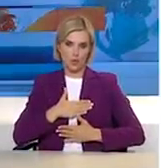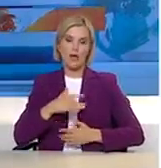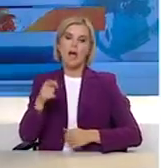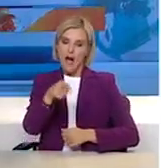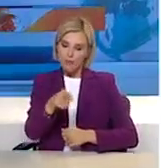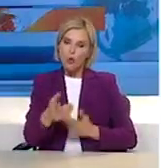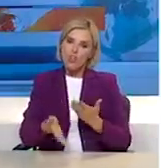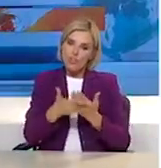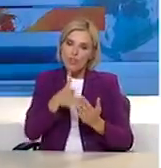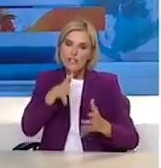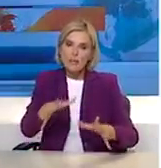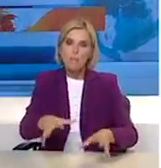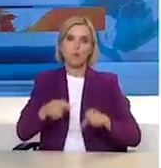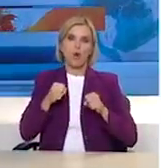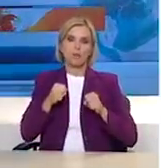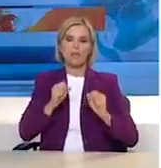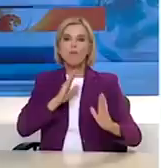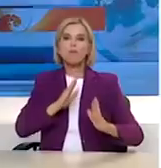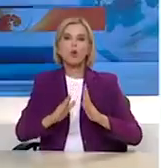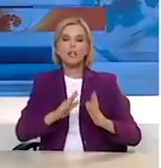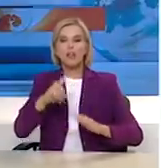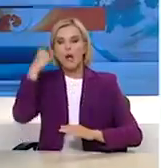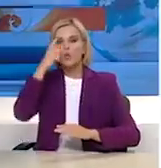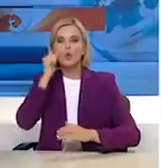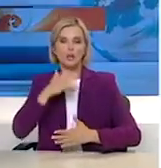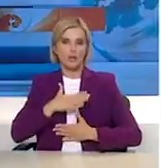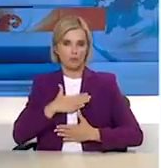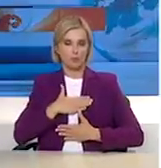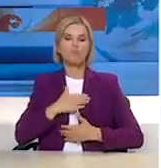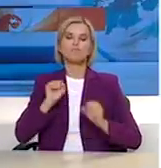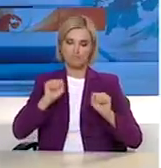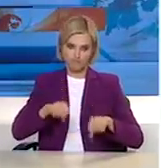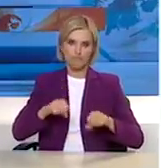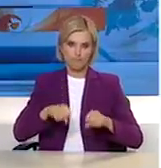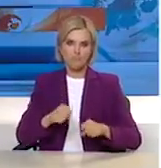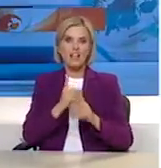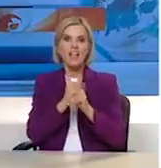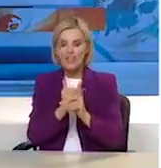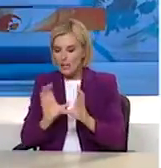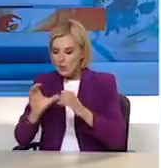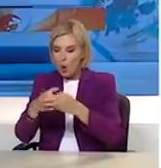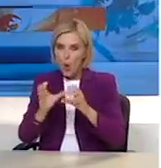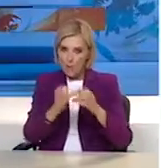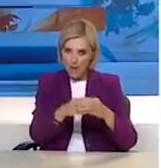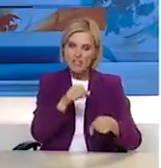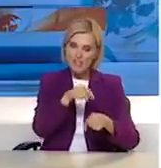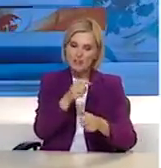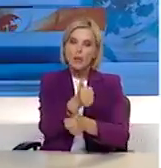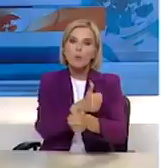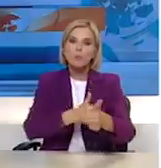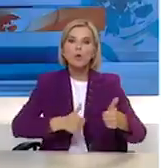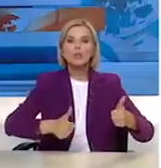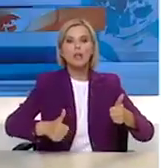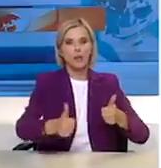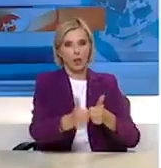και αντιμετώπιση, να λαμβάνουν έγκαιρα τη φροντίδα που πρέπει. Άρα, ναι, οι ευπαθείς ομάδες παραμένουν πρώτη προτεραιότητα στη μάχη μας με τον κορονοϊό